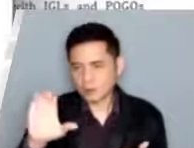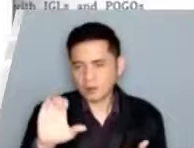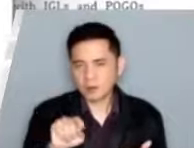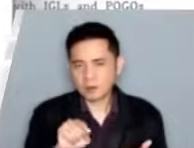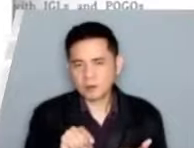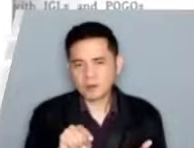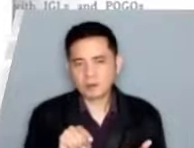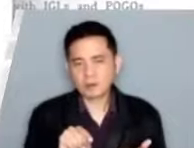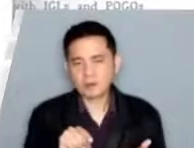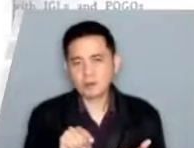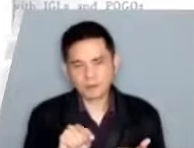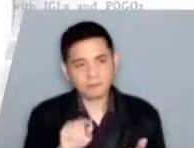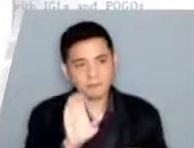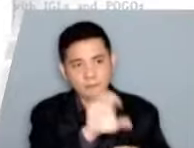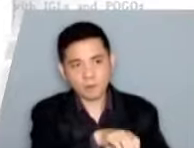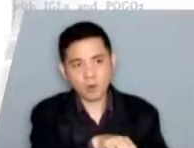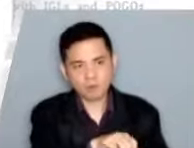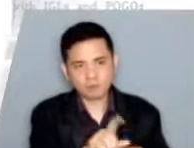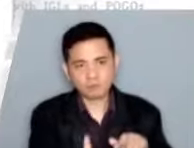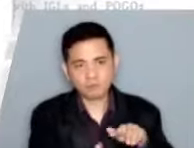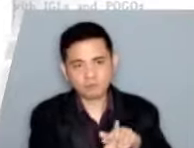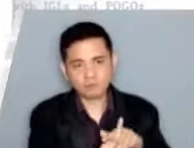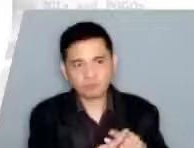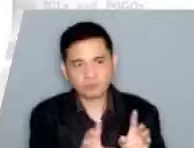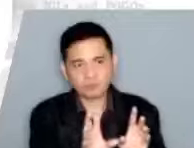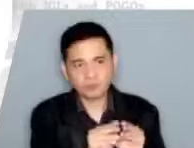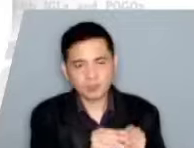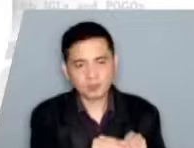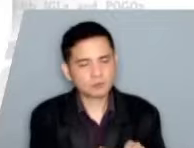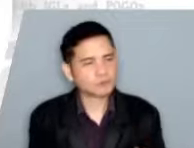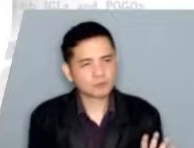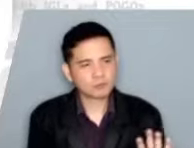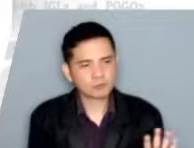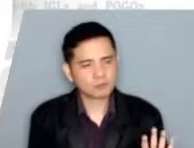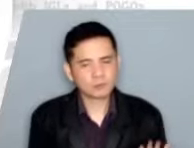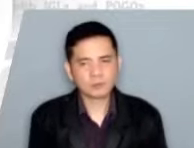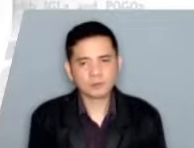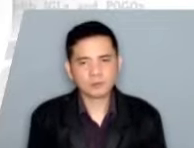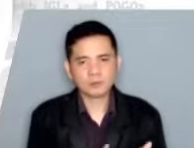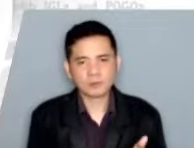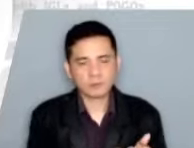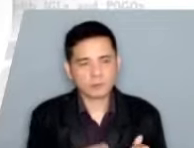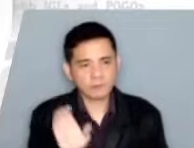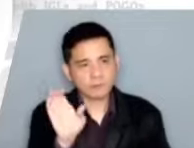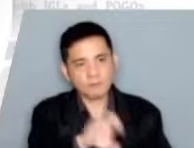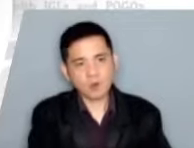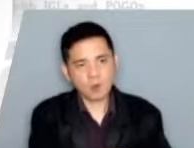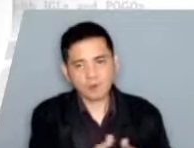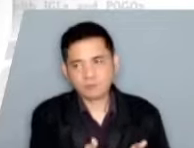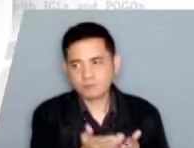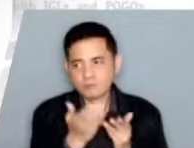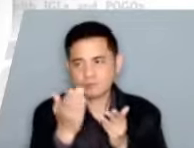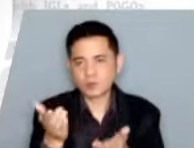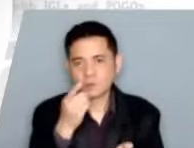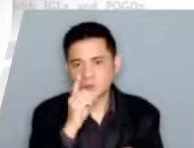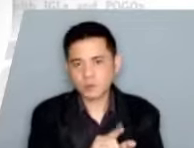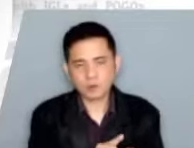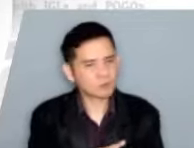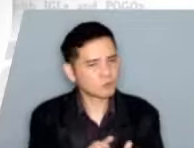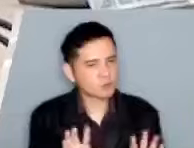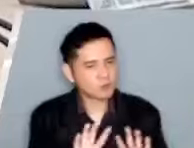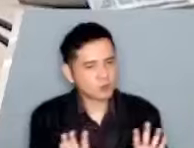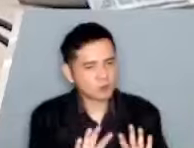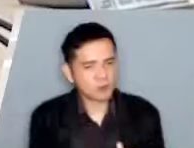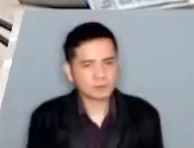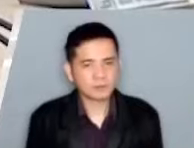padaluhin siya sa mga pagdinig at pagsumiti siya ng mga dokumento. Pinakontempt ng Quadcom si Roque dahil ayaw niyang